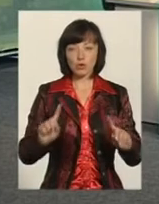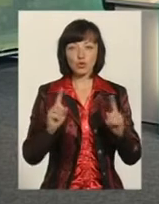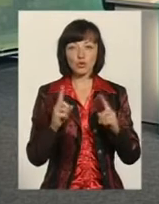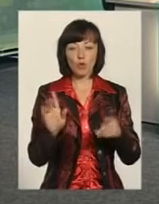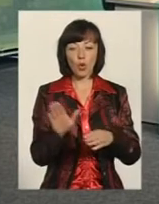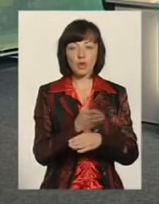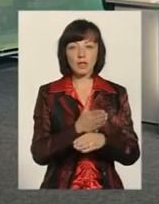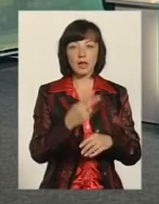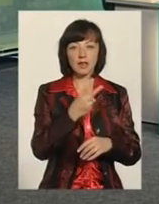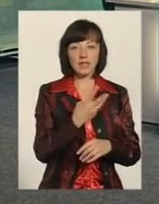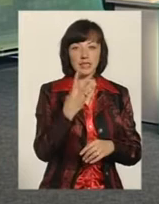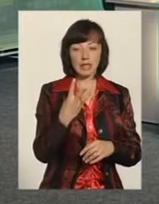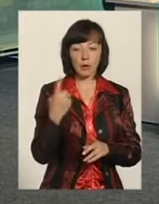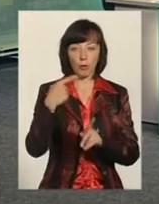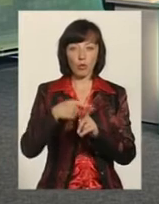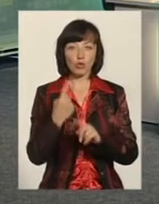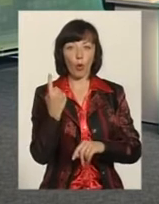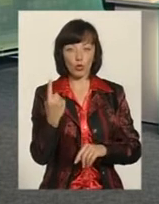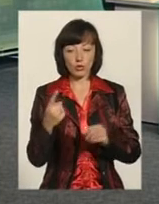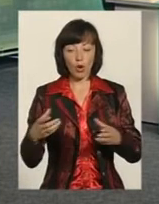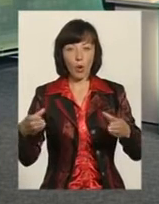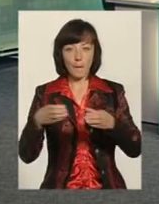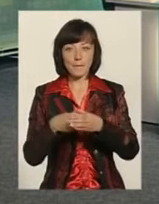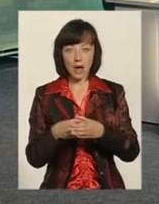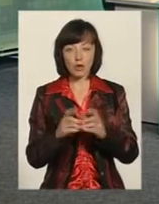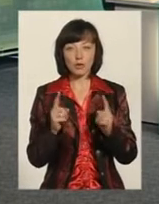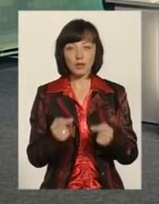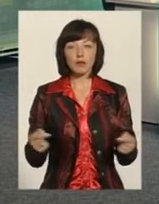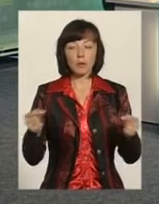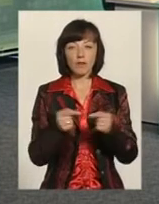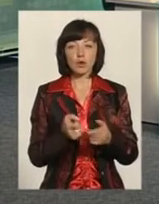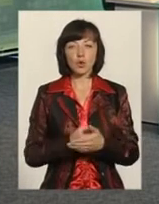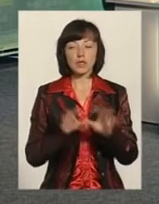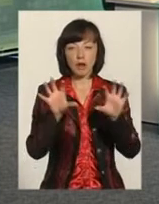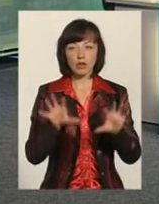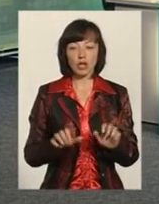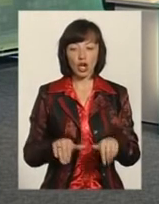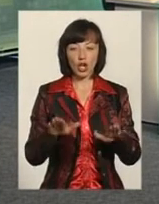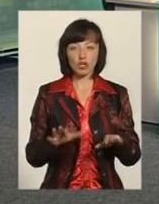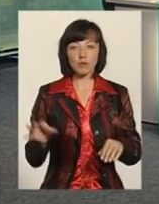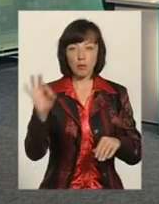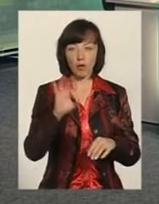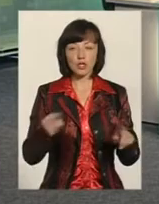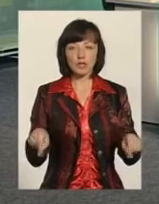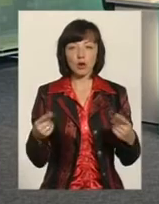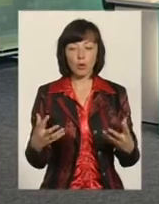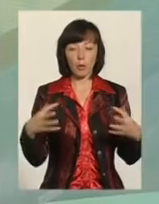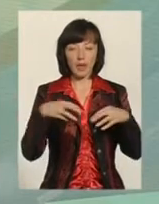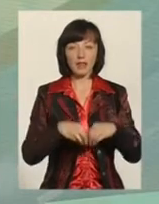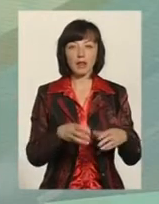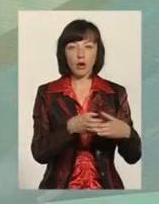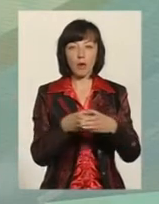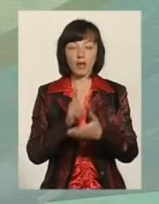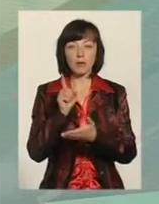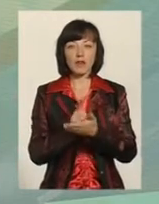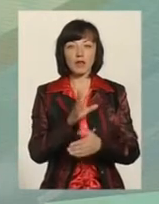цих 23 і одну, саме тому, що у відповідності до чинного законодавства рішення про створення об'єднаних громад